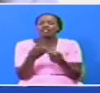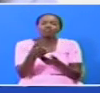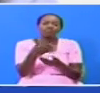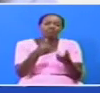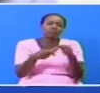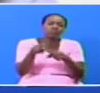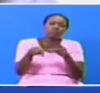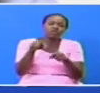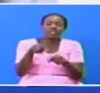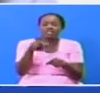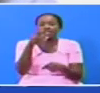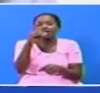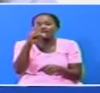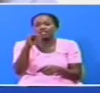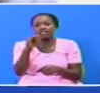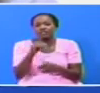cards.